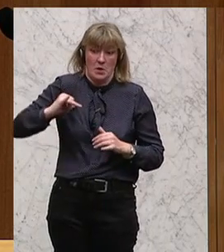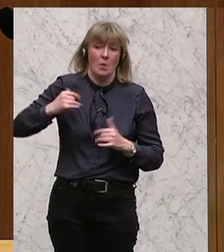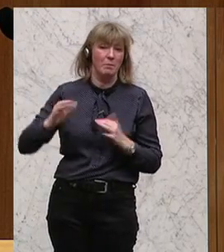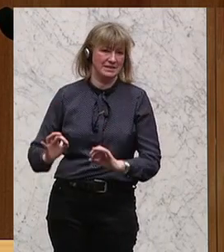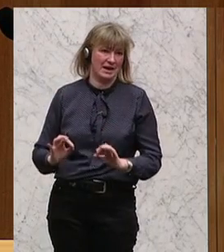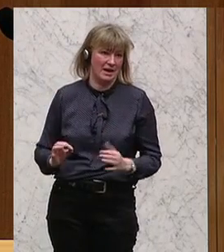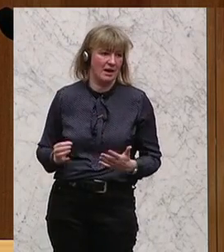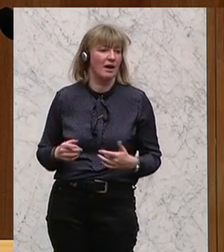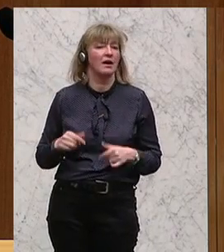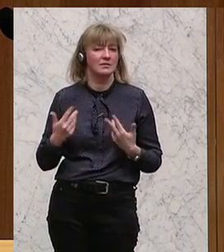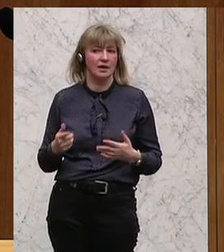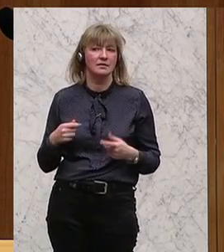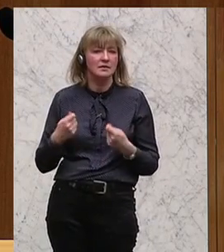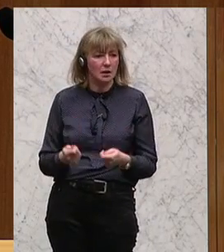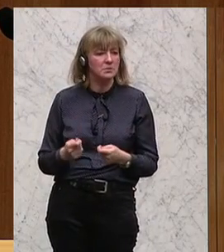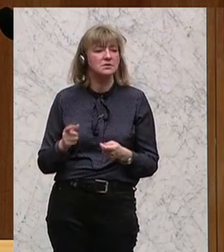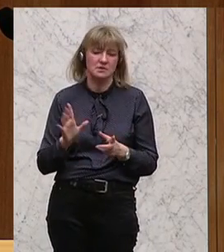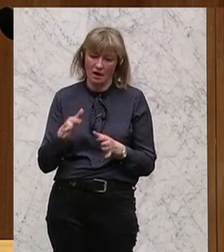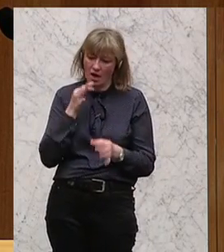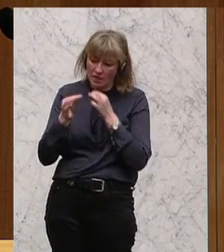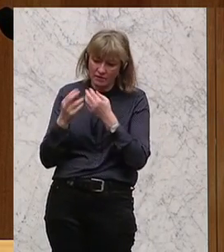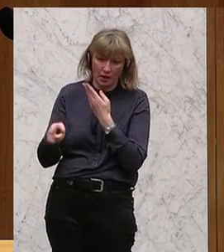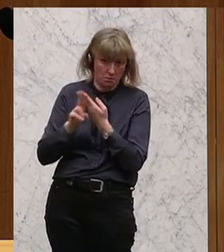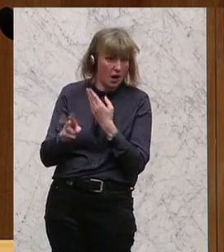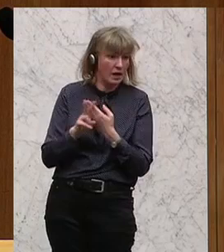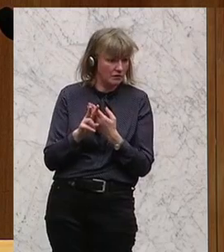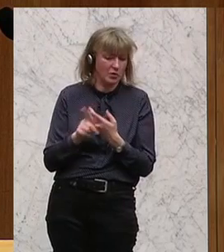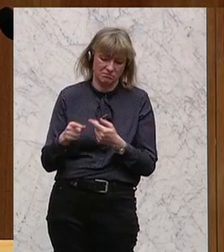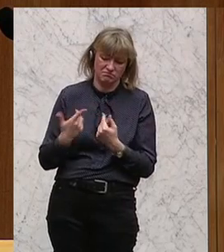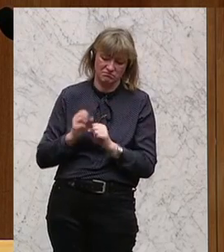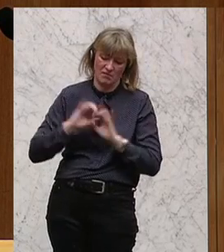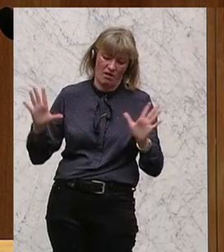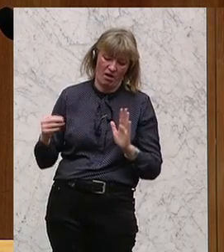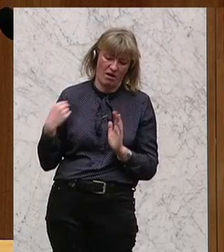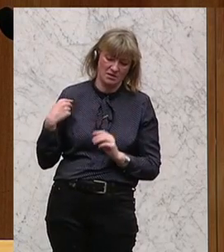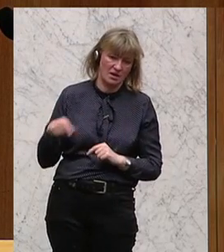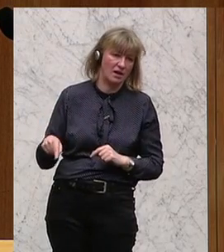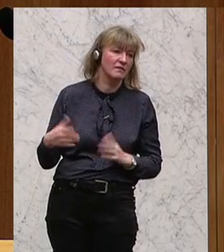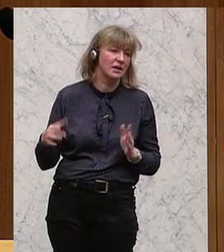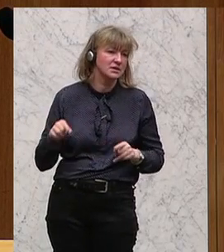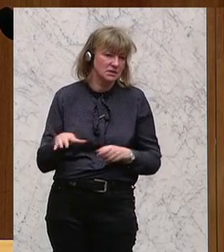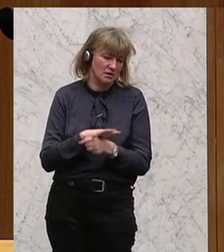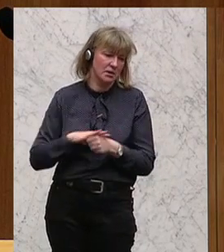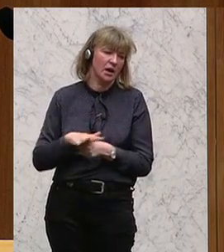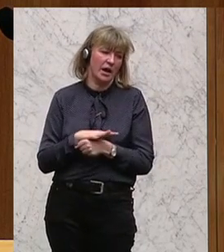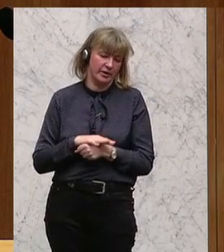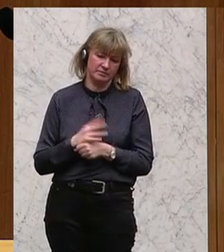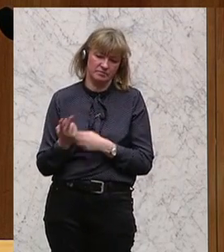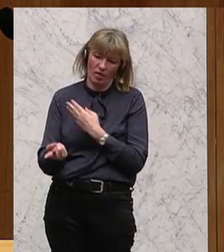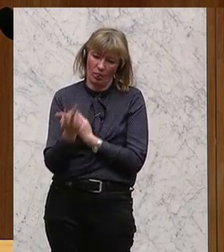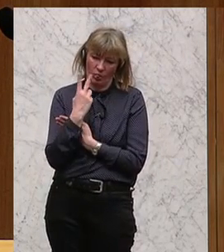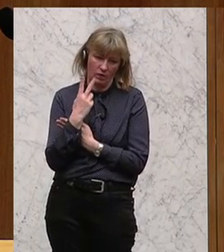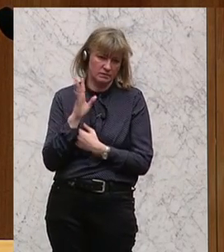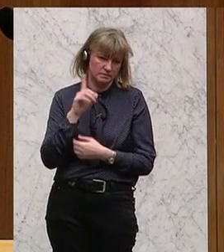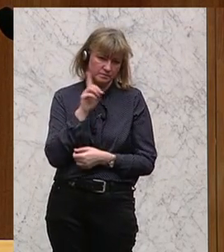besser. Und da gibt es ja auch entsprechende Anfragebeantwortungen, die uns klipp und klar sagen, dass hier in diesem Bereich gelogen